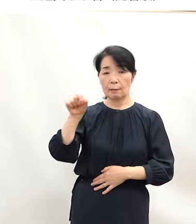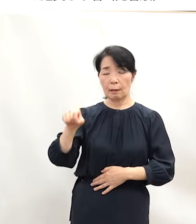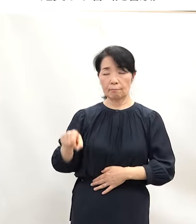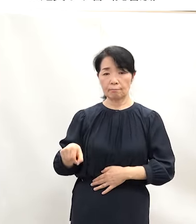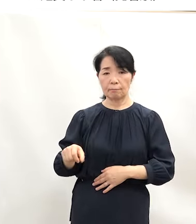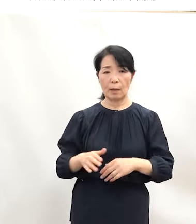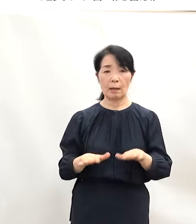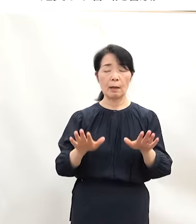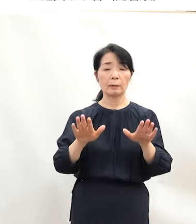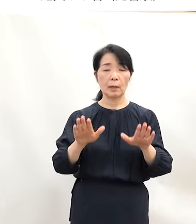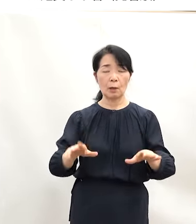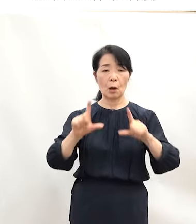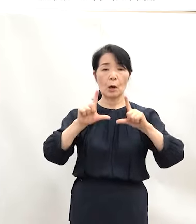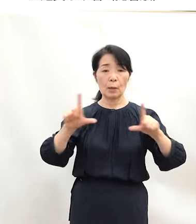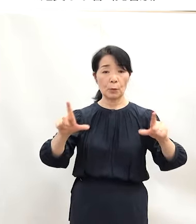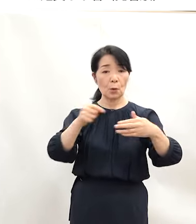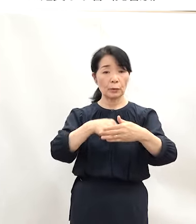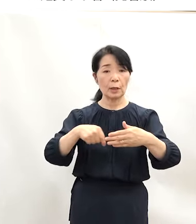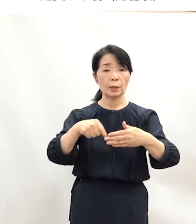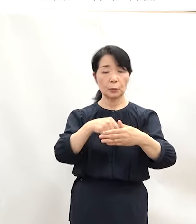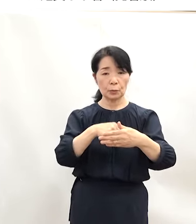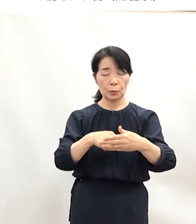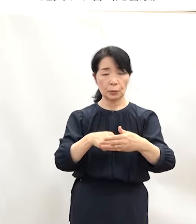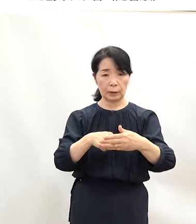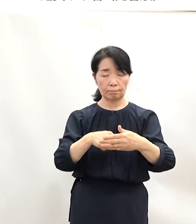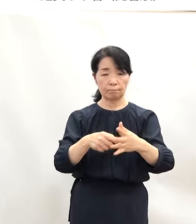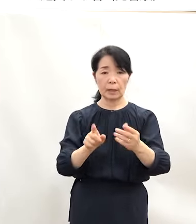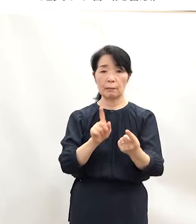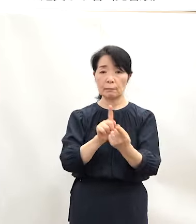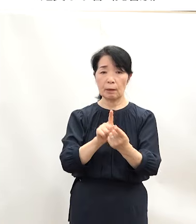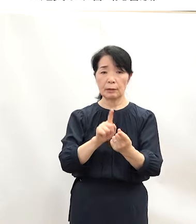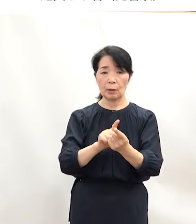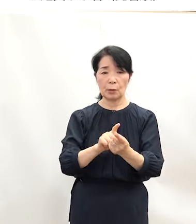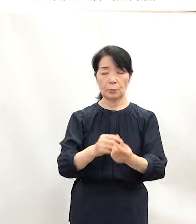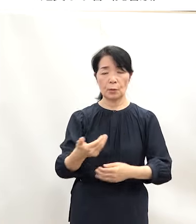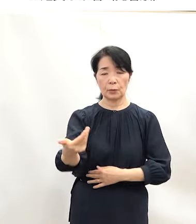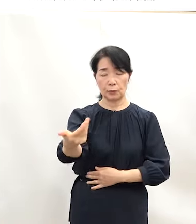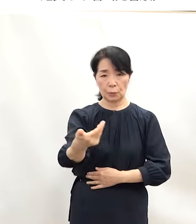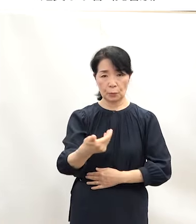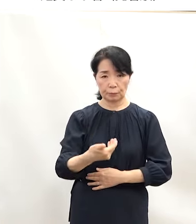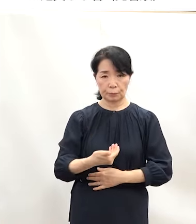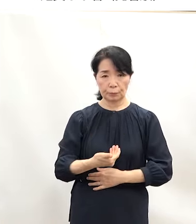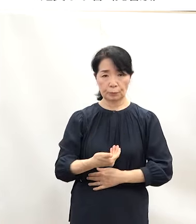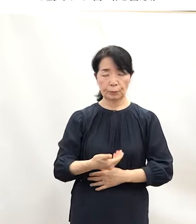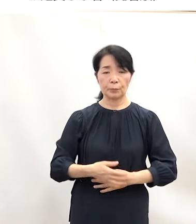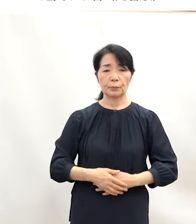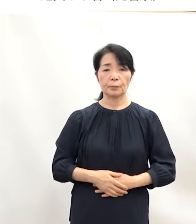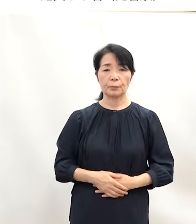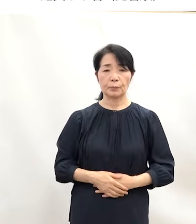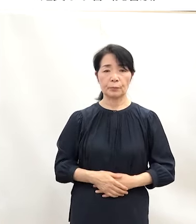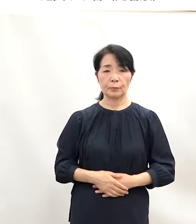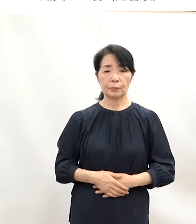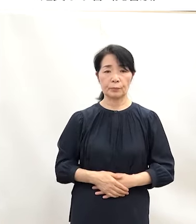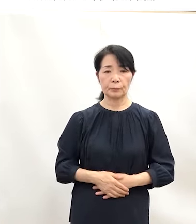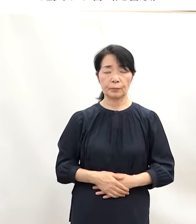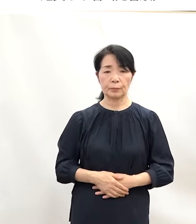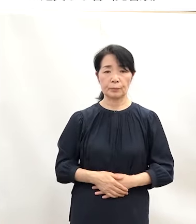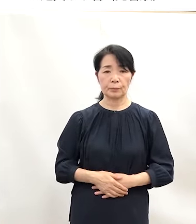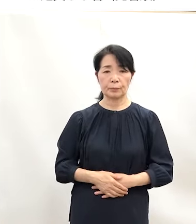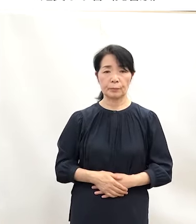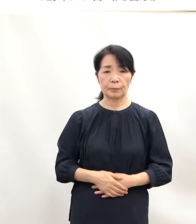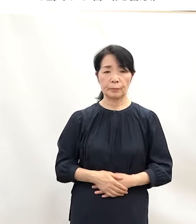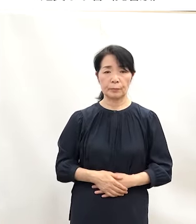それではただいまの発表事項について質問を受け付けたいと思います。質問のある方は挙手の上、